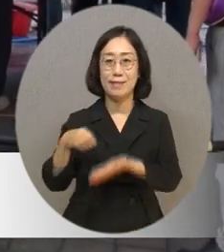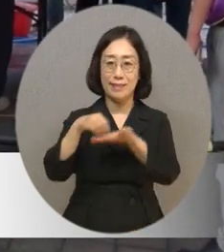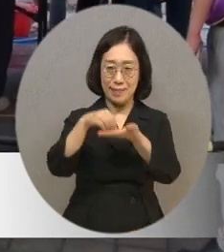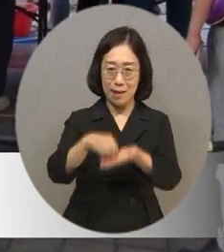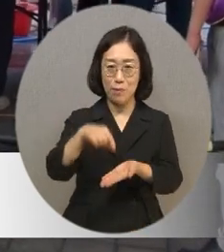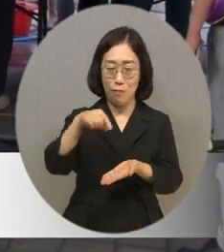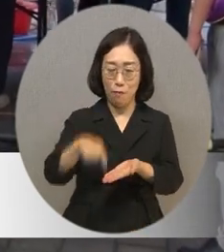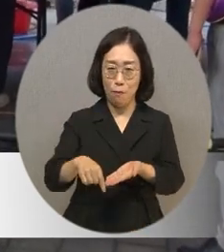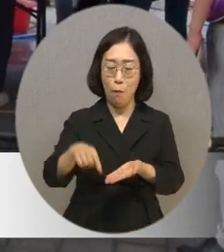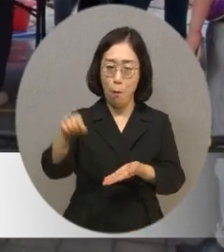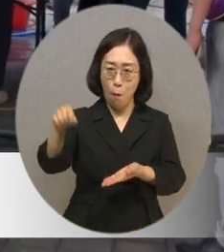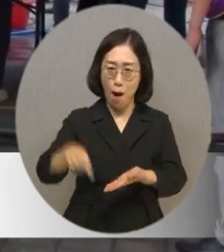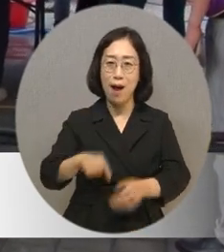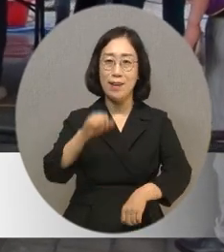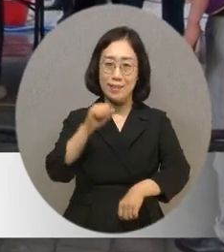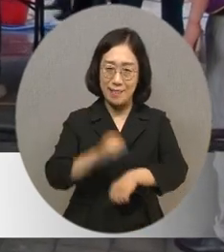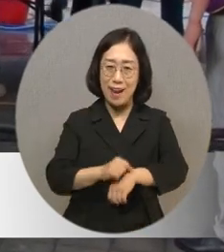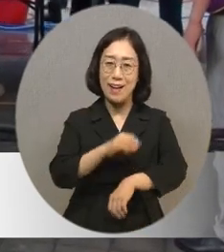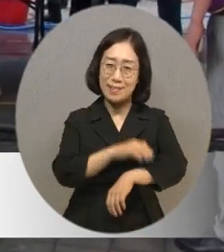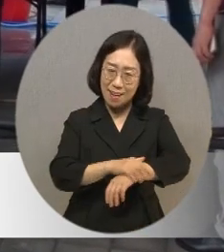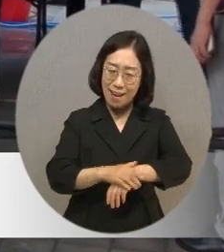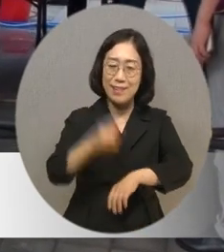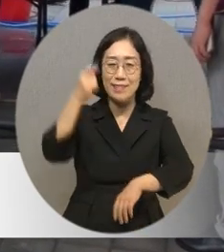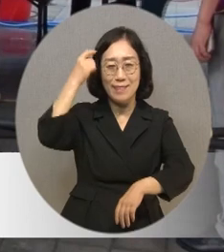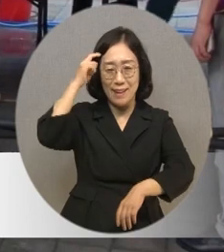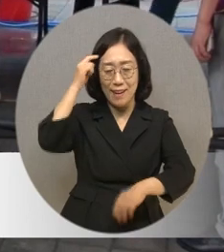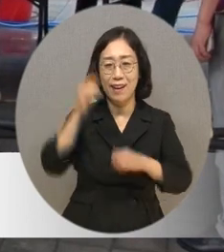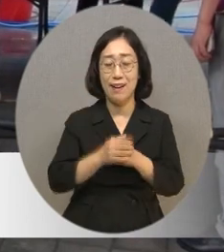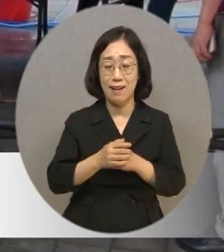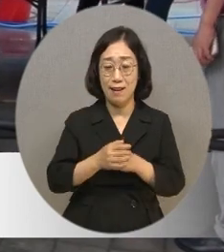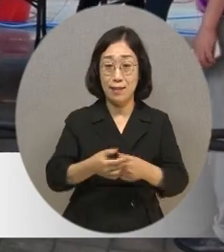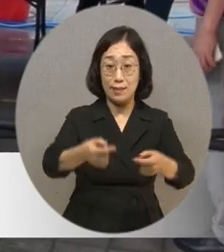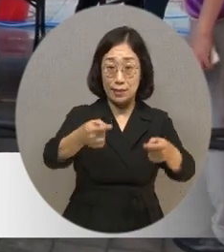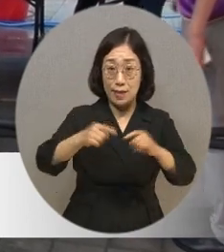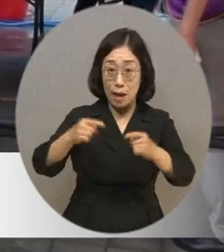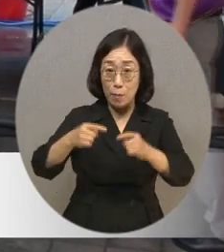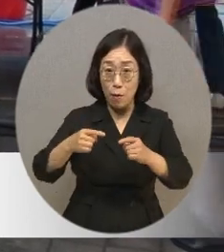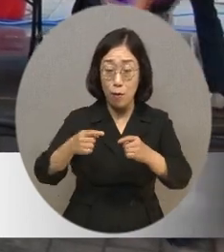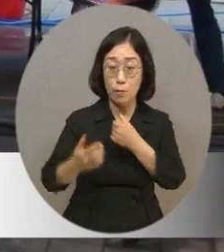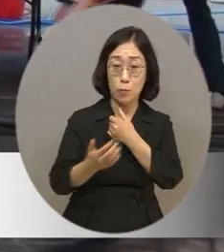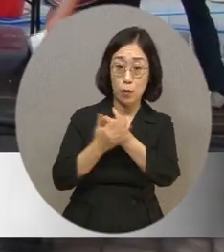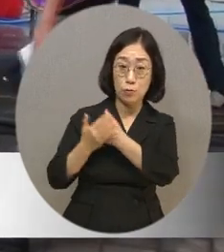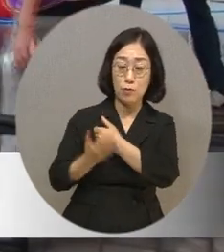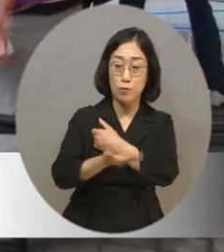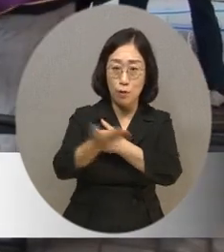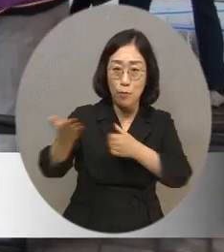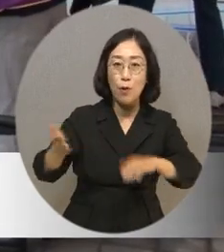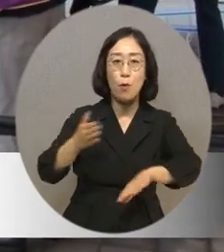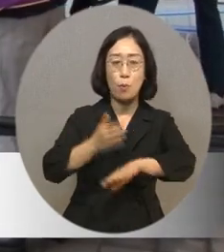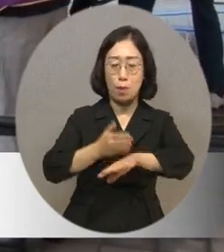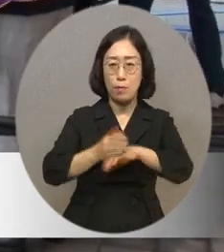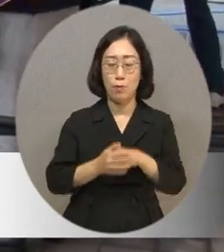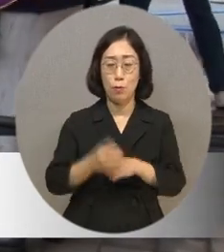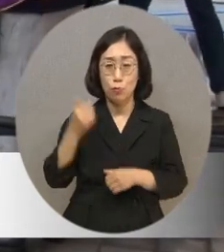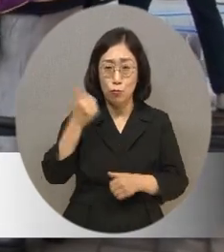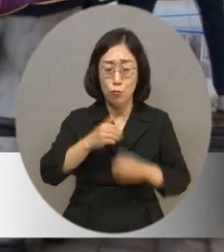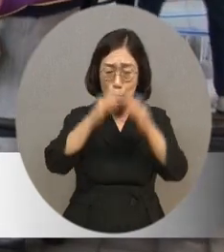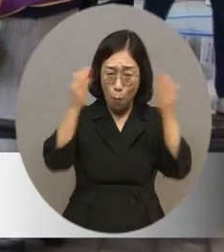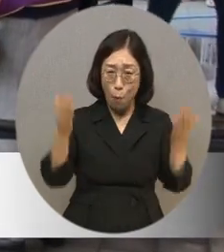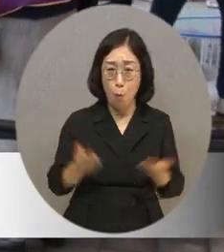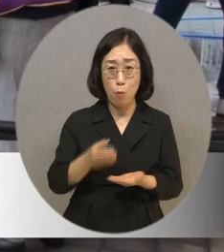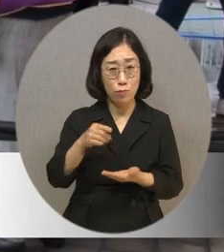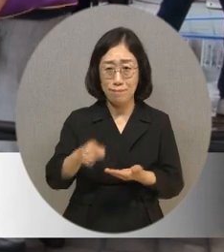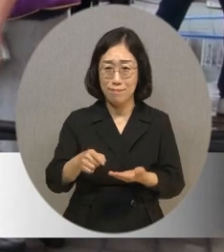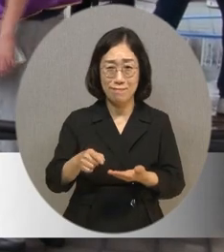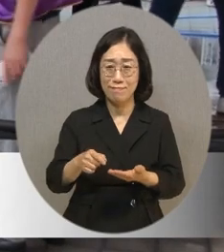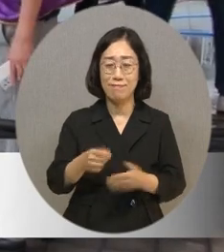기 잘했다라는 생각을 해봅니다 함께 참여해 주셔서 고맙다는 말씀드리고 누구나 알 수 없는